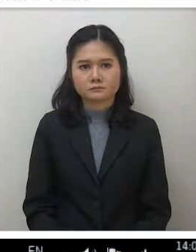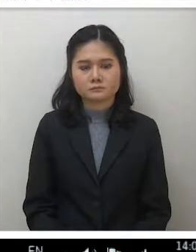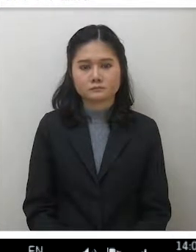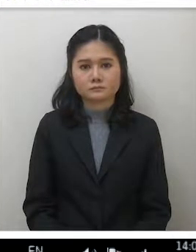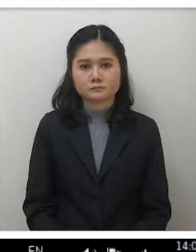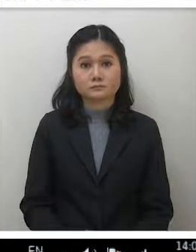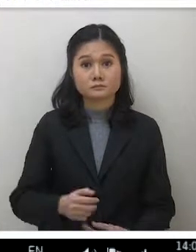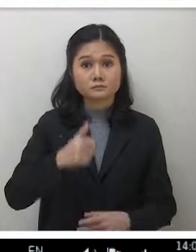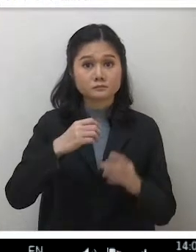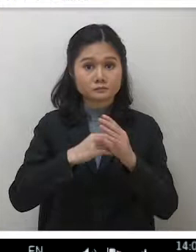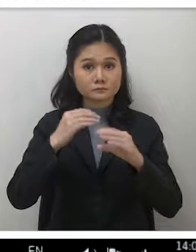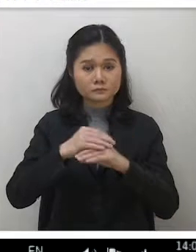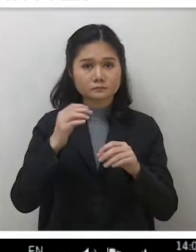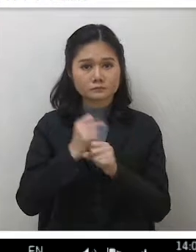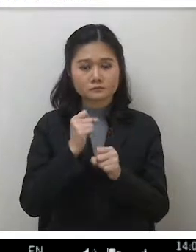ได้โครงแล้วเรามาดัดใหม